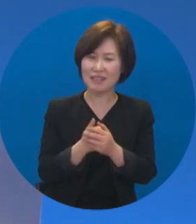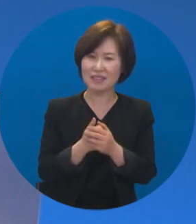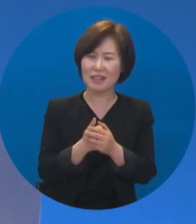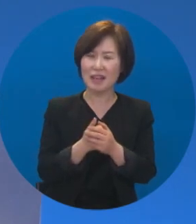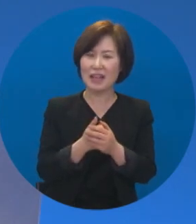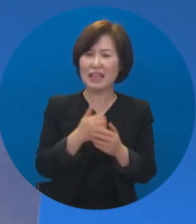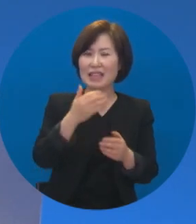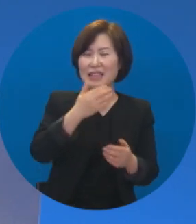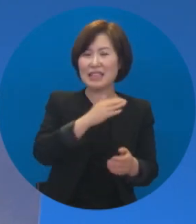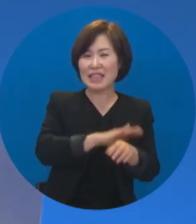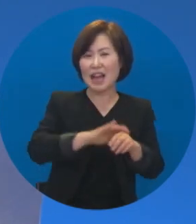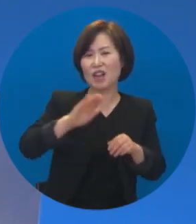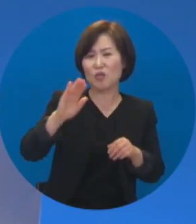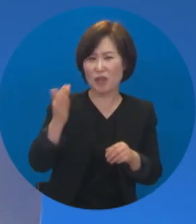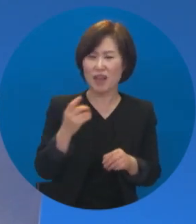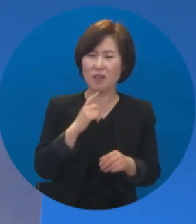이야기들도 심심치 않게 듣게 됩니다.